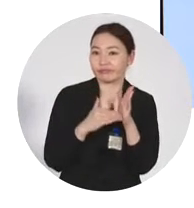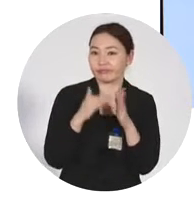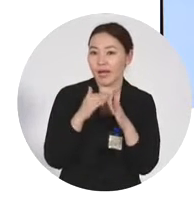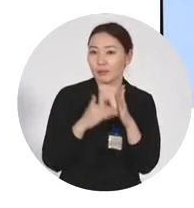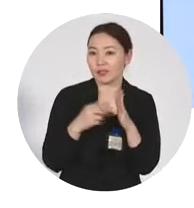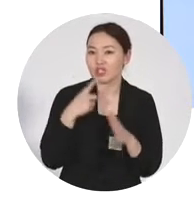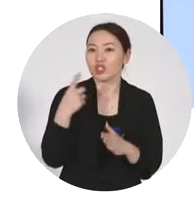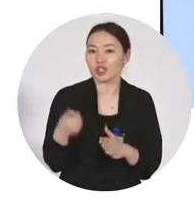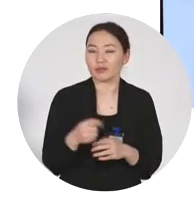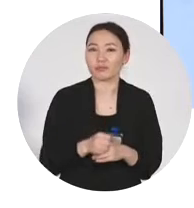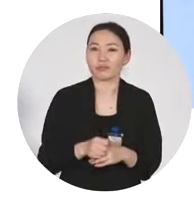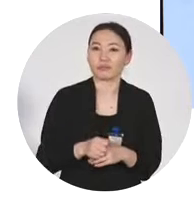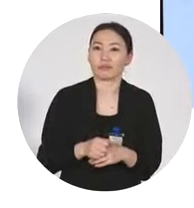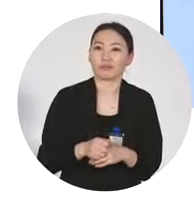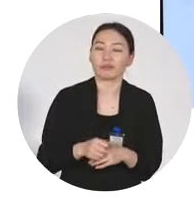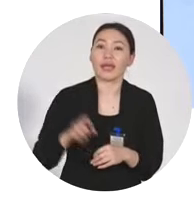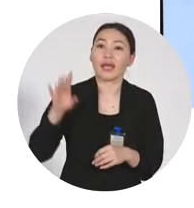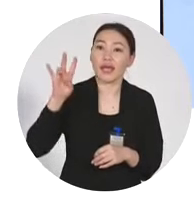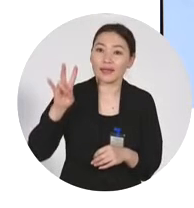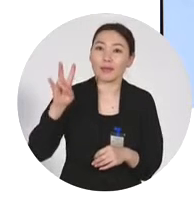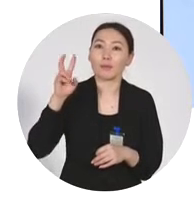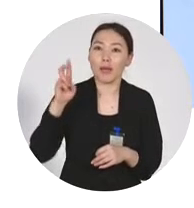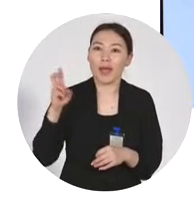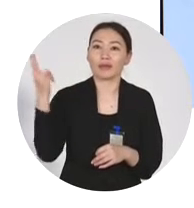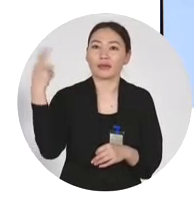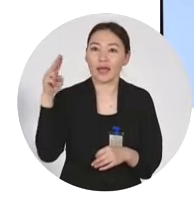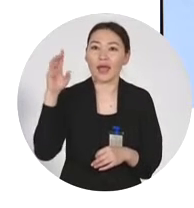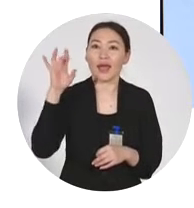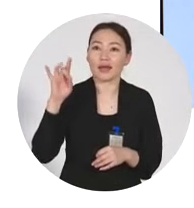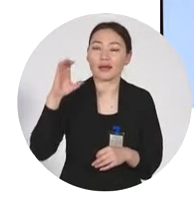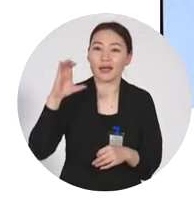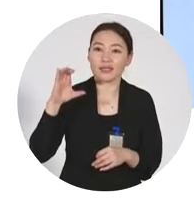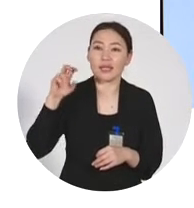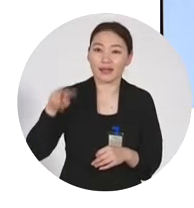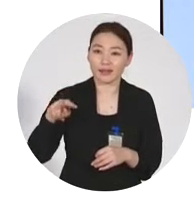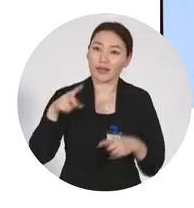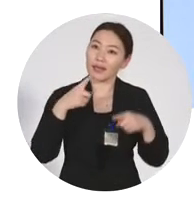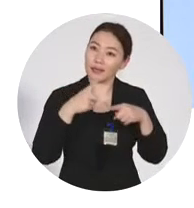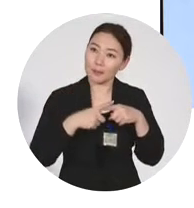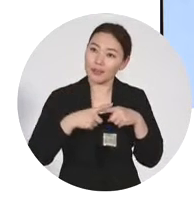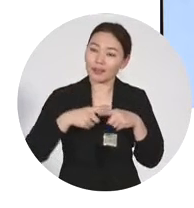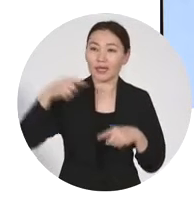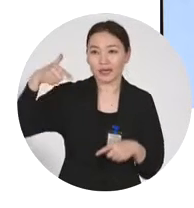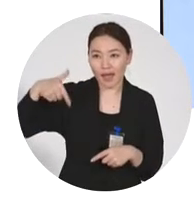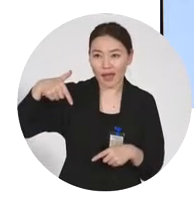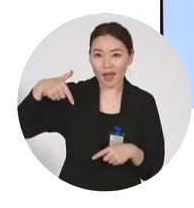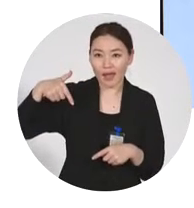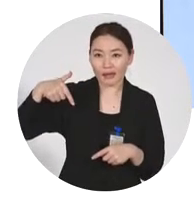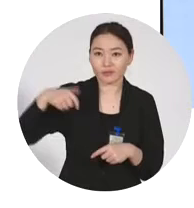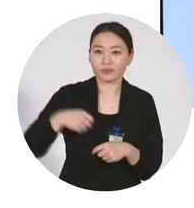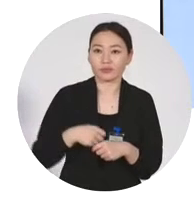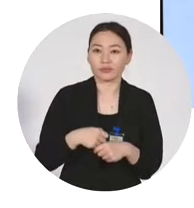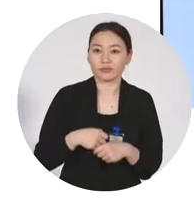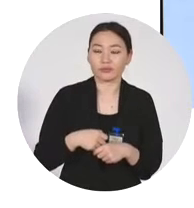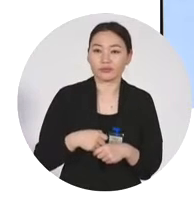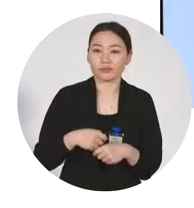мэдэж явах ёстой. Н, Б, Д, Р, С, Л. За энэ дээр нэмэх нь Г гүйлгч. За эдгээр гүйлгчүүд бол